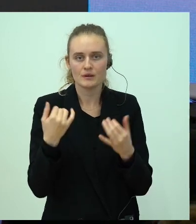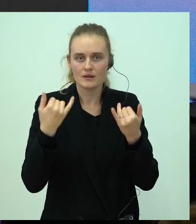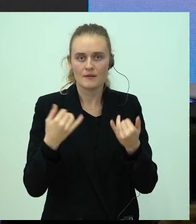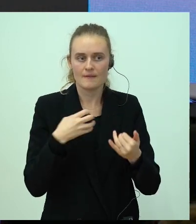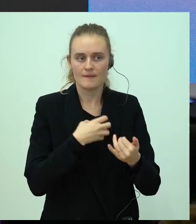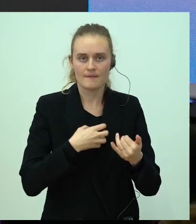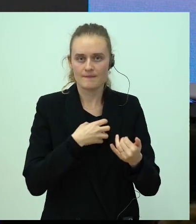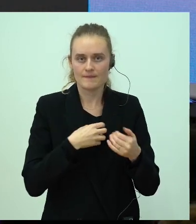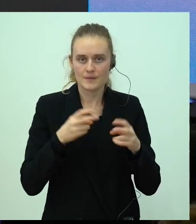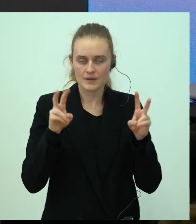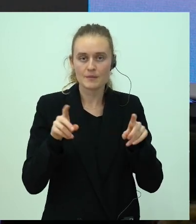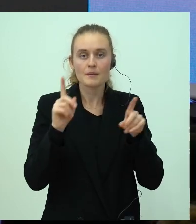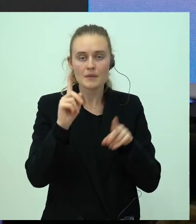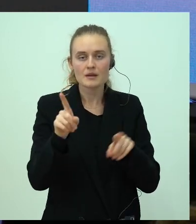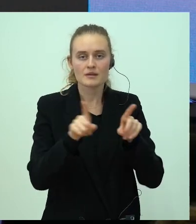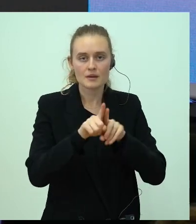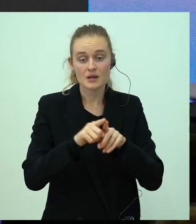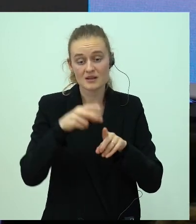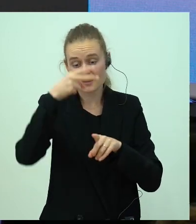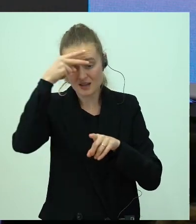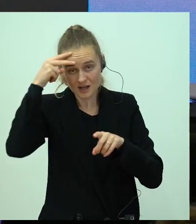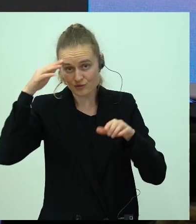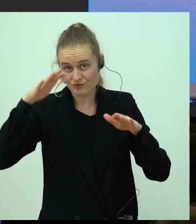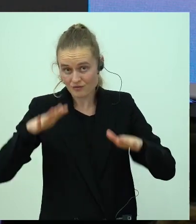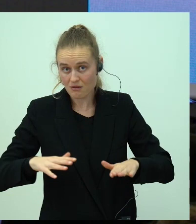mūsų regioną, į tokias valstybės kaip Lietuva,